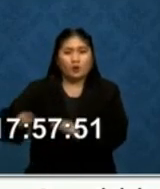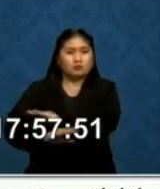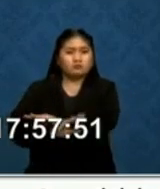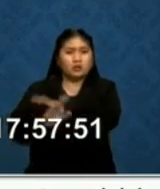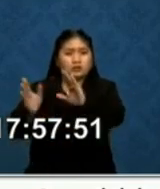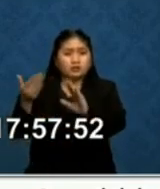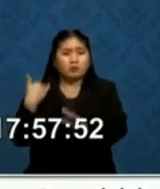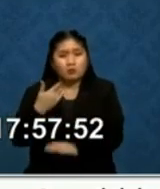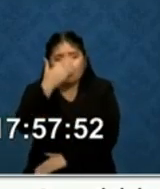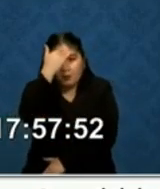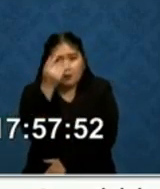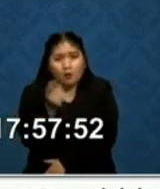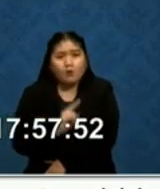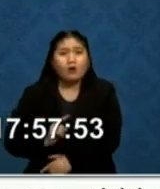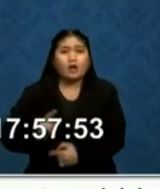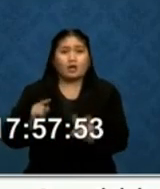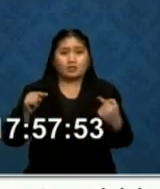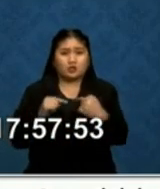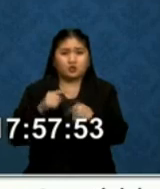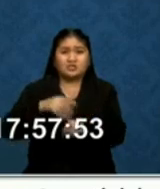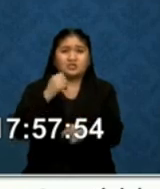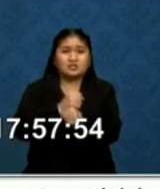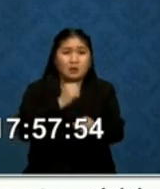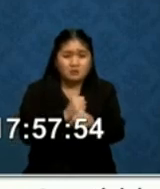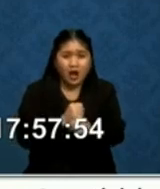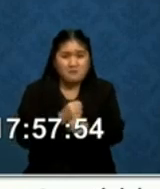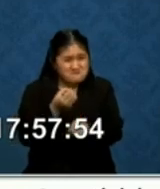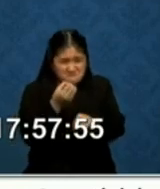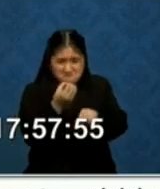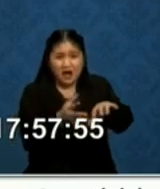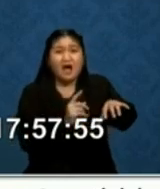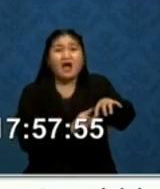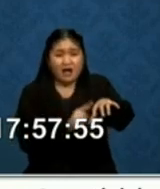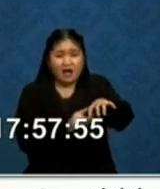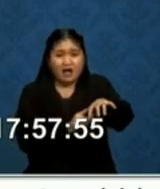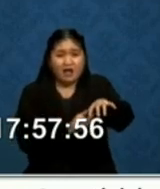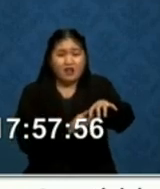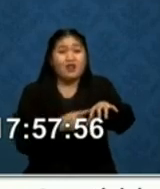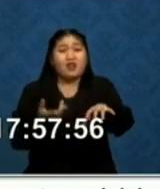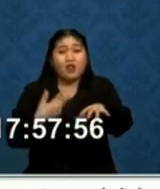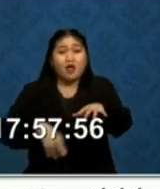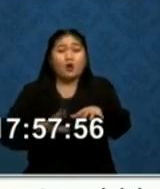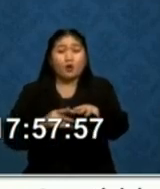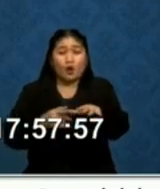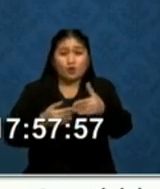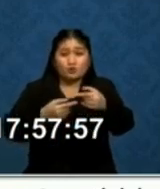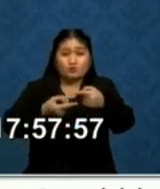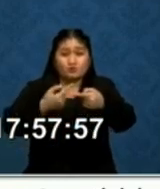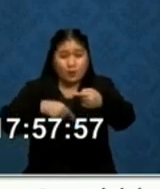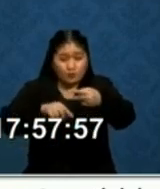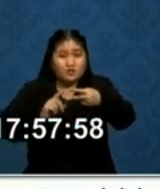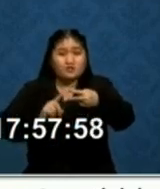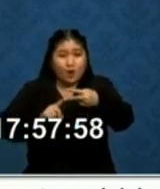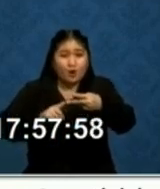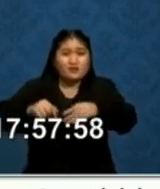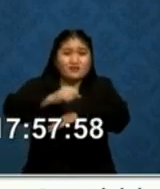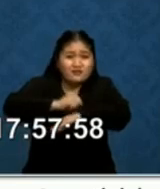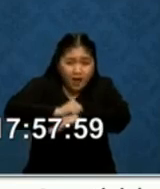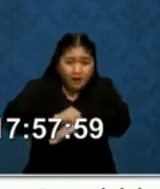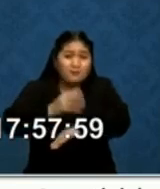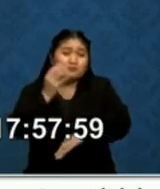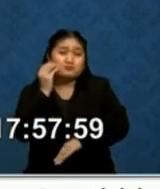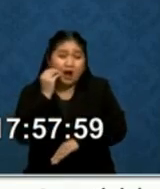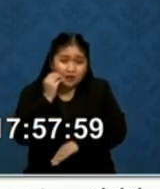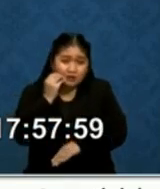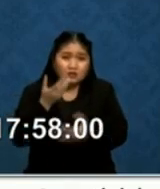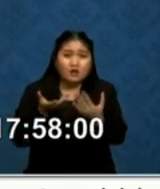านประธานเกิดขึ้นในสถานที่ทำงานมากที่สุดนะคะรองลงมาคือสถานที่สาธารณะและในบ้านค่ะจาก